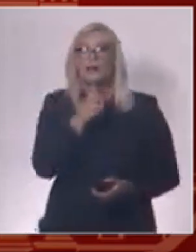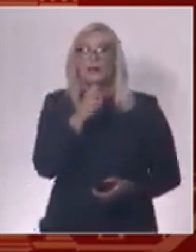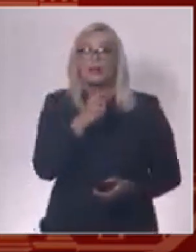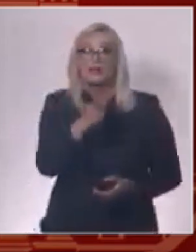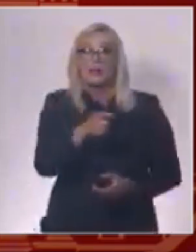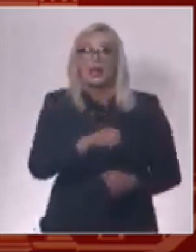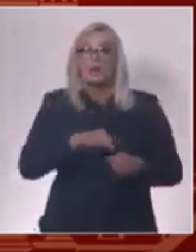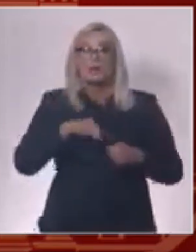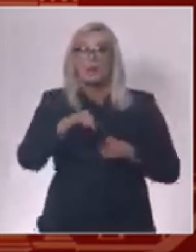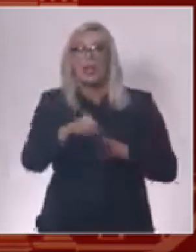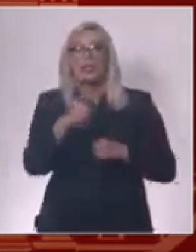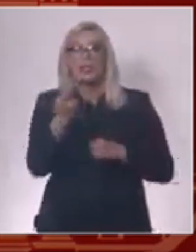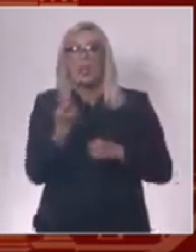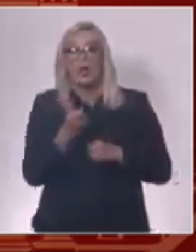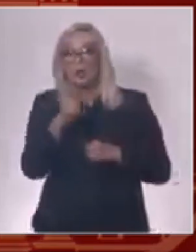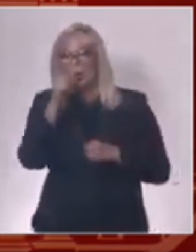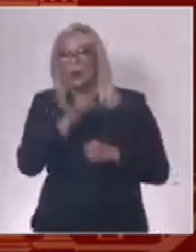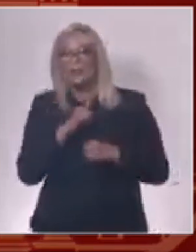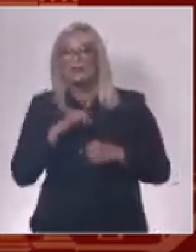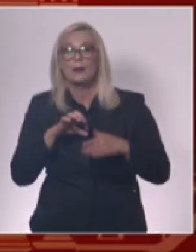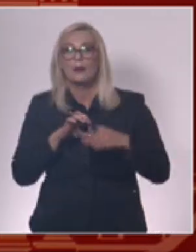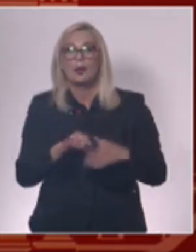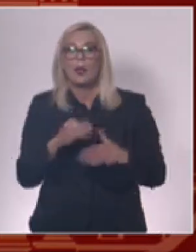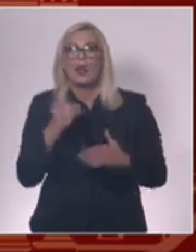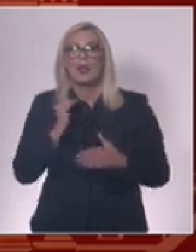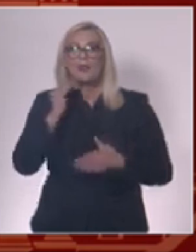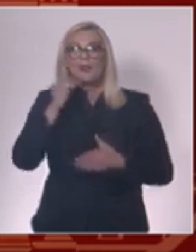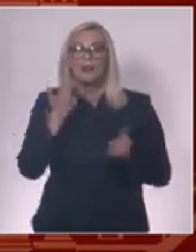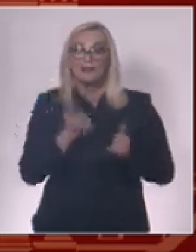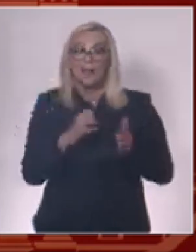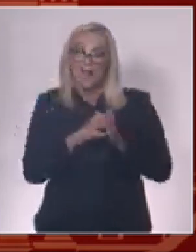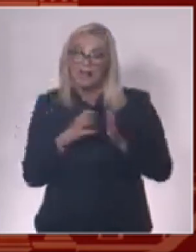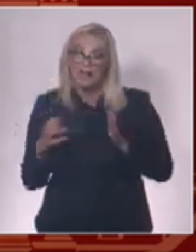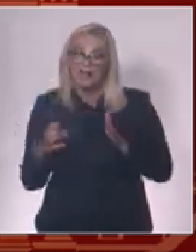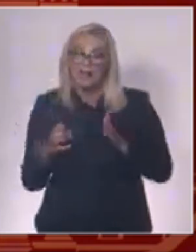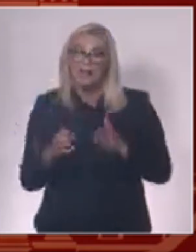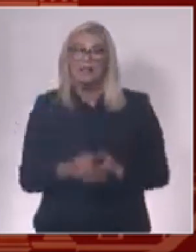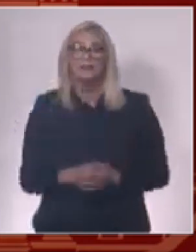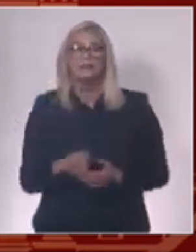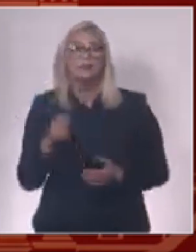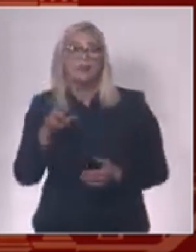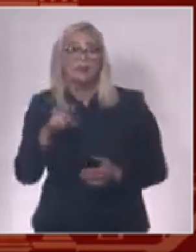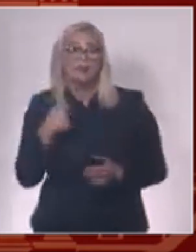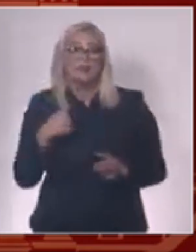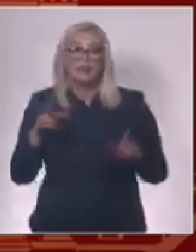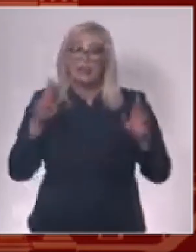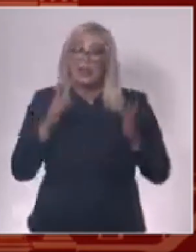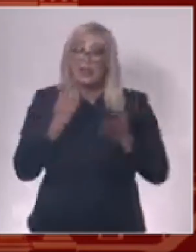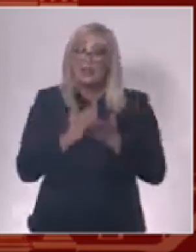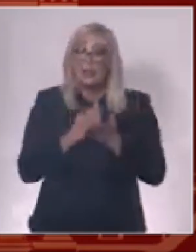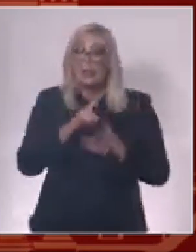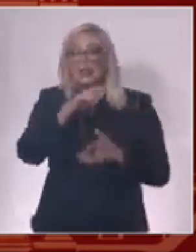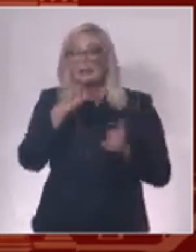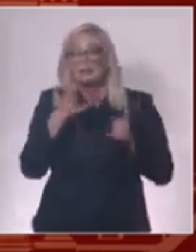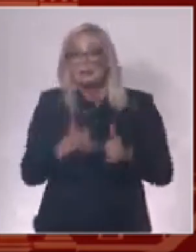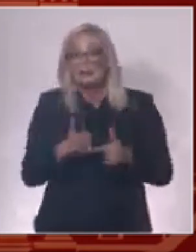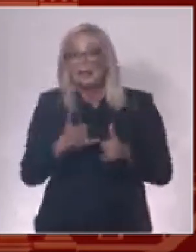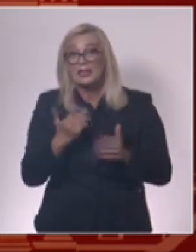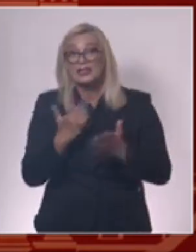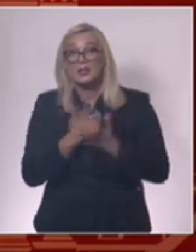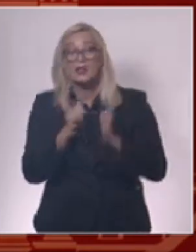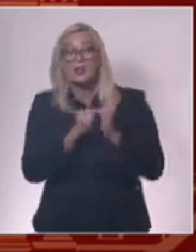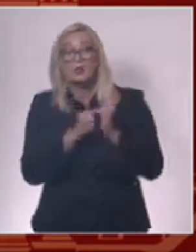на проектите од локалната самоуправа, владената седница во тек, и исто така го делам вашето очекување дека во текот на денот ќе биде таа